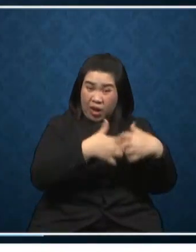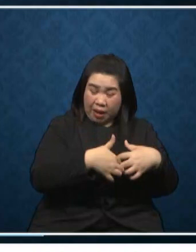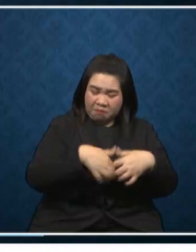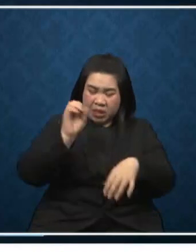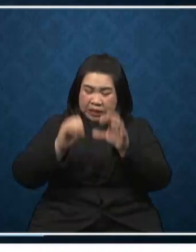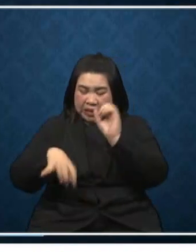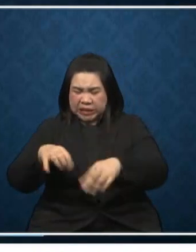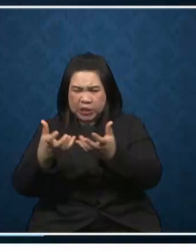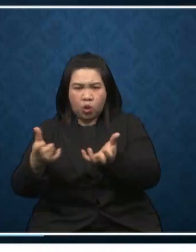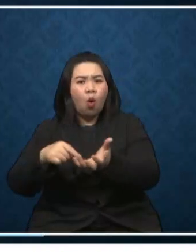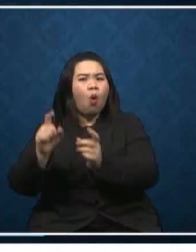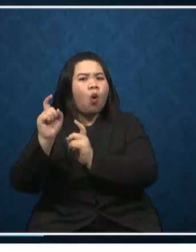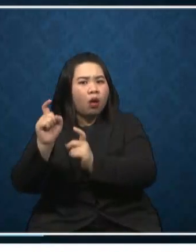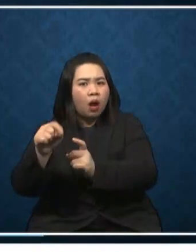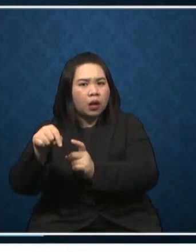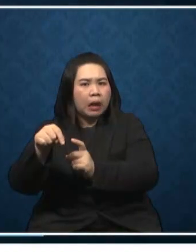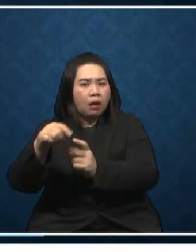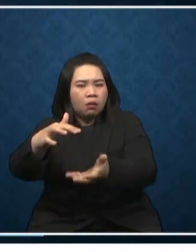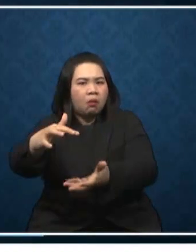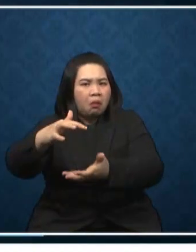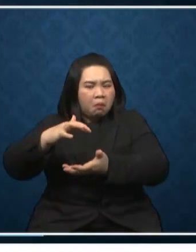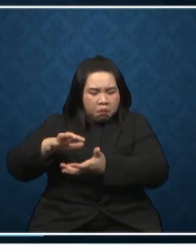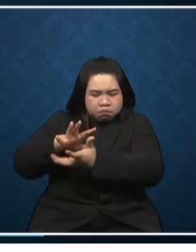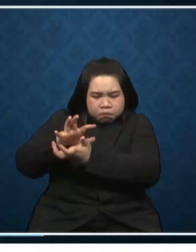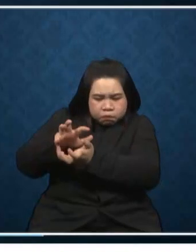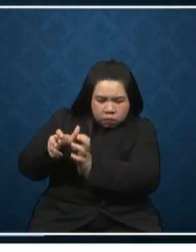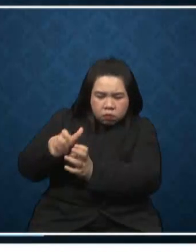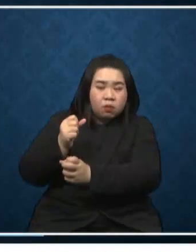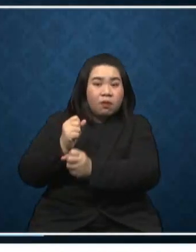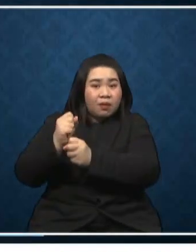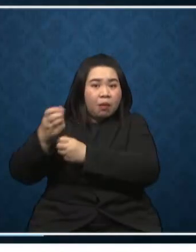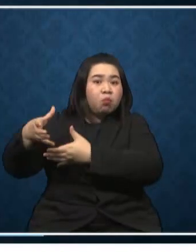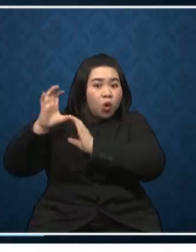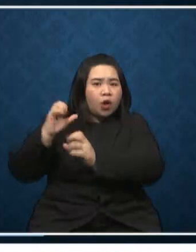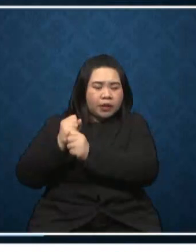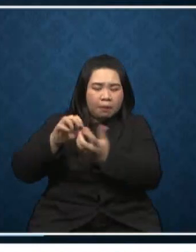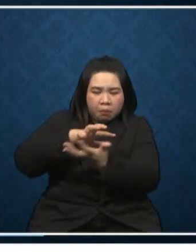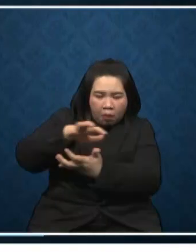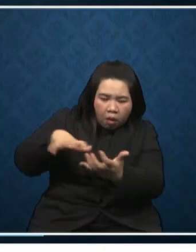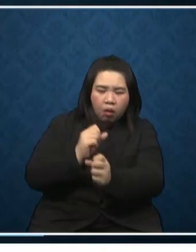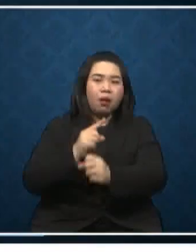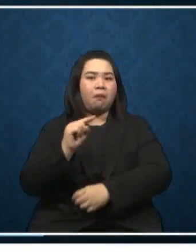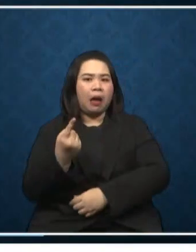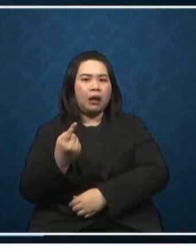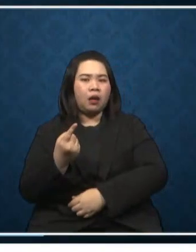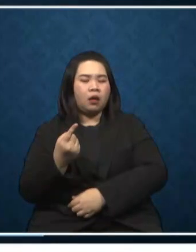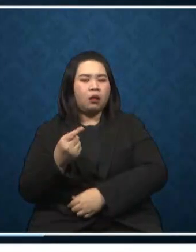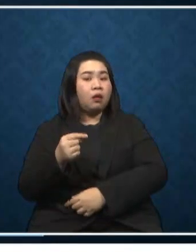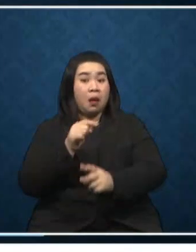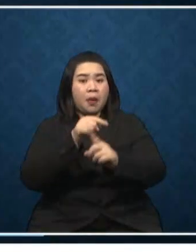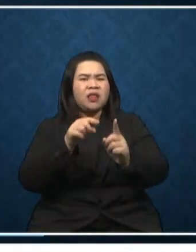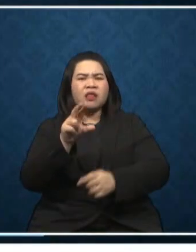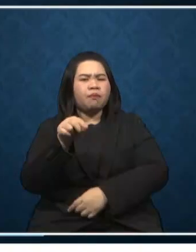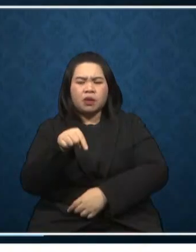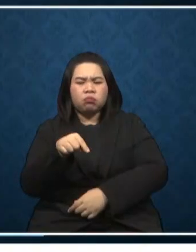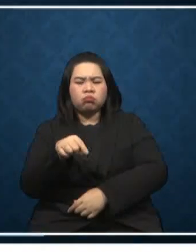จากของสีที่ไมเป็อัราย ทเปอรายไม่เป็เข้ามา Recycle เสร็แล้วสาสารไม่หายไปจากโลก30%ที่เหลือ